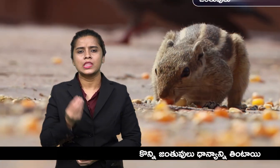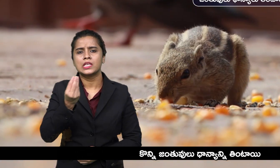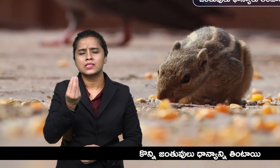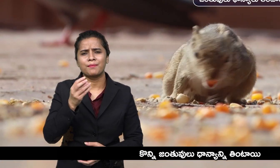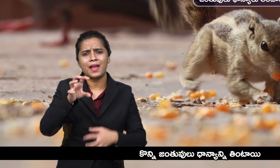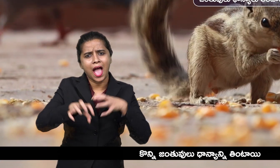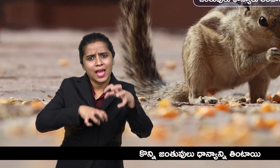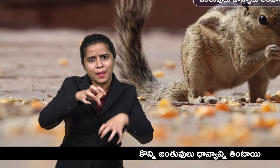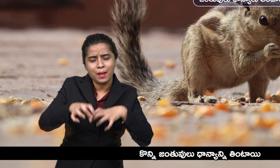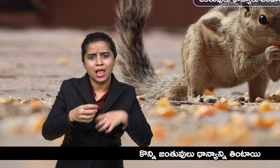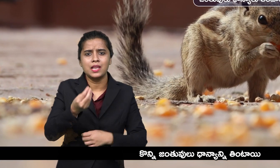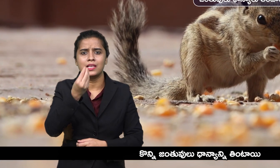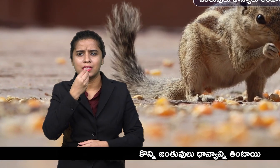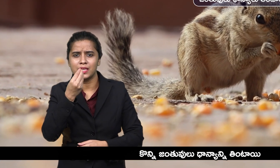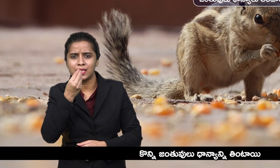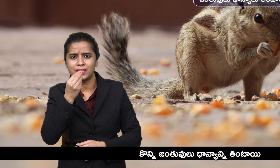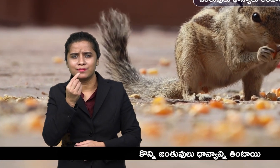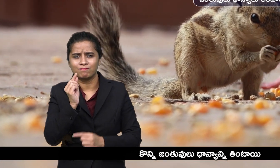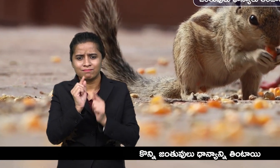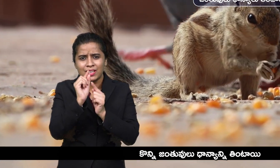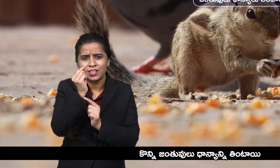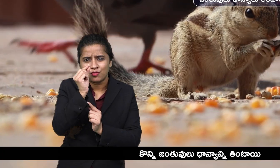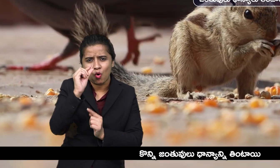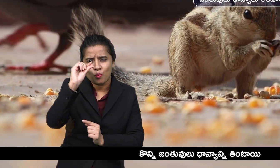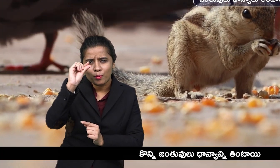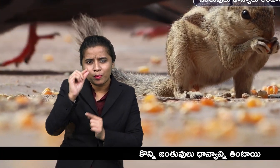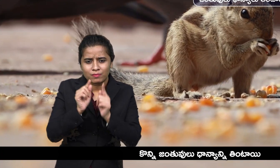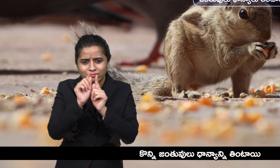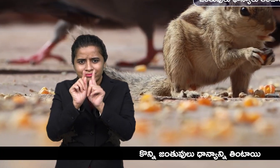కొన్ని జంతువులు ధాన్యాన్ని తింటాయి.